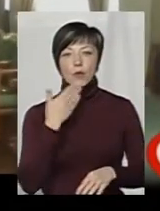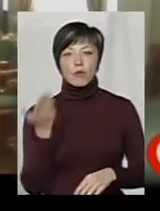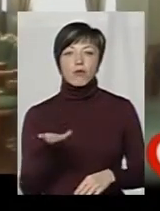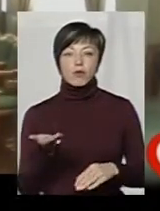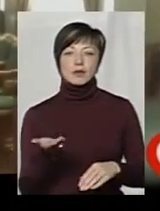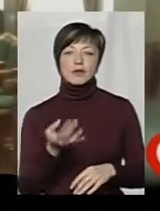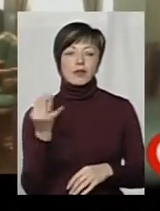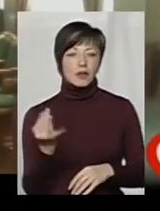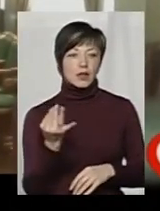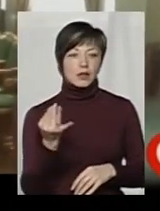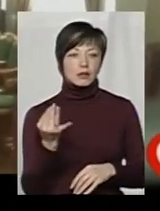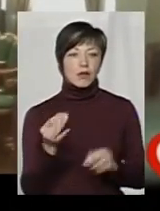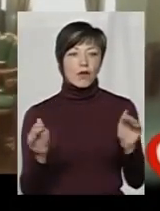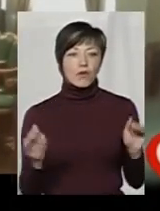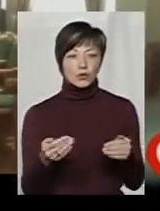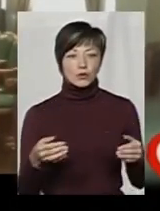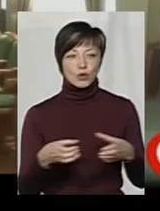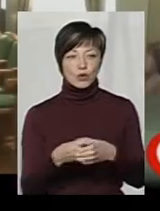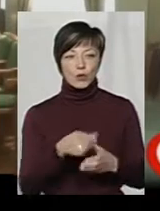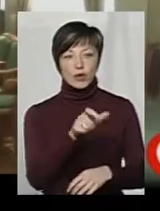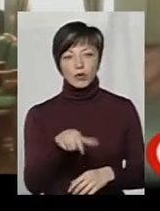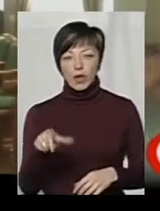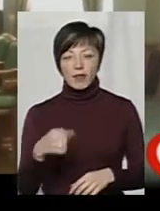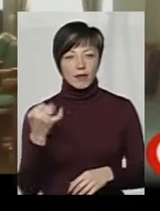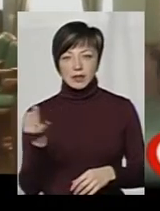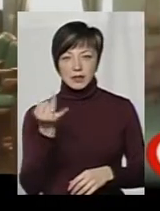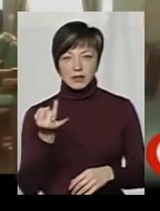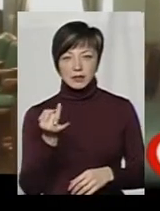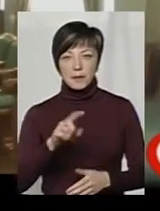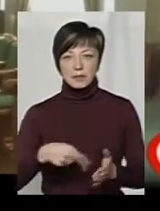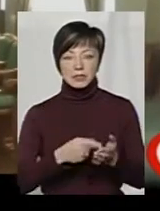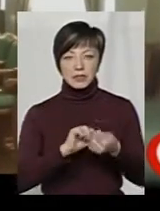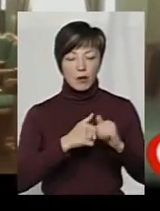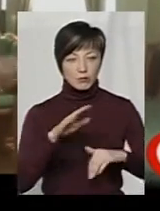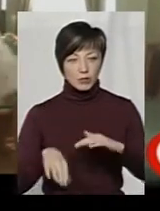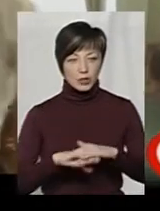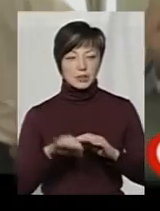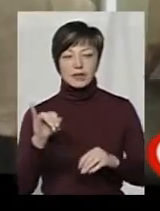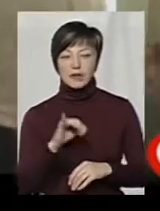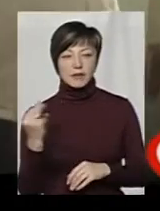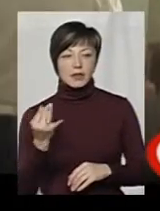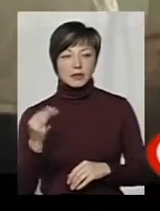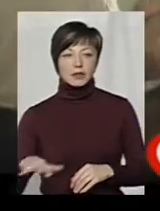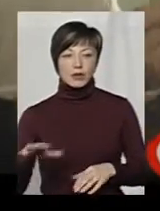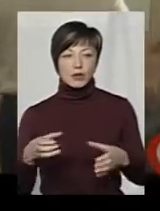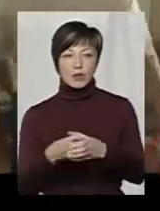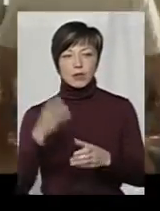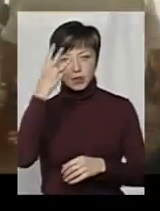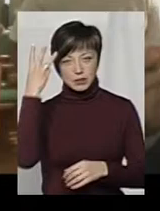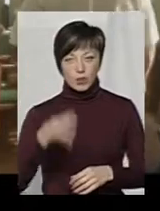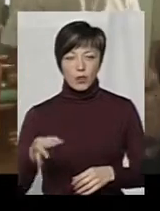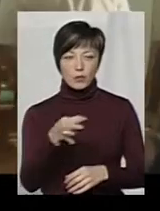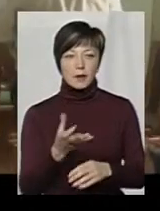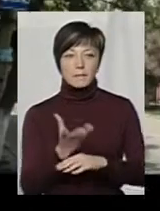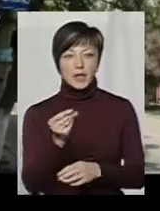популістичне. В інтересах вузької групи людей, а не в інтересах міста Кам'янця-Подільського і не в інтересах територіальної громади Хмельницької області,